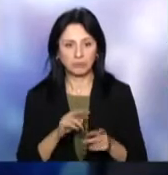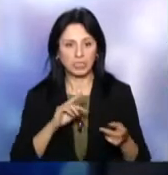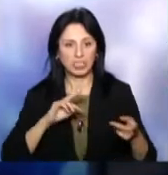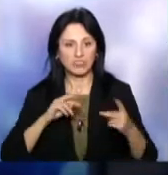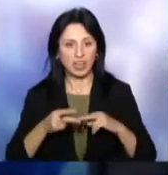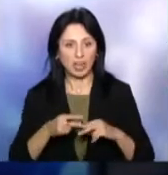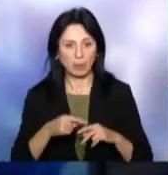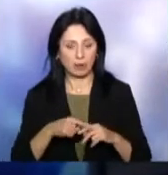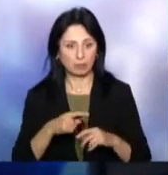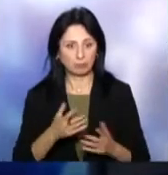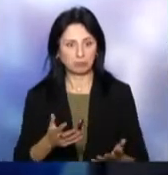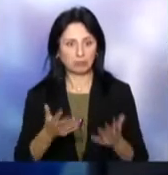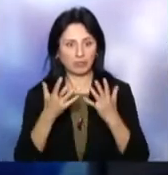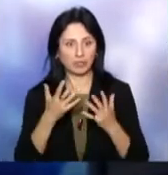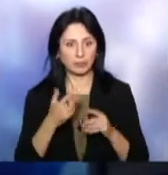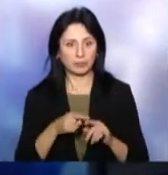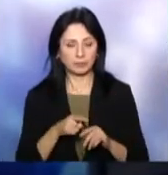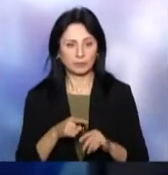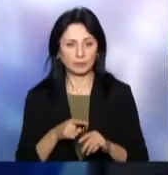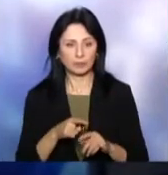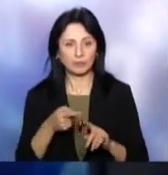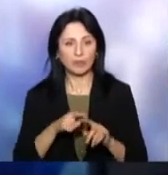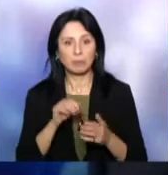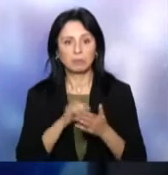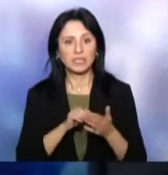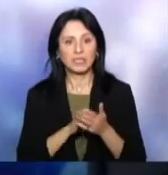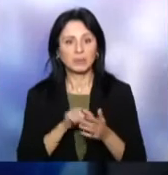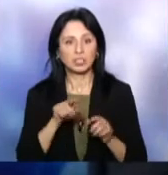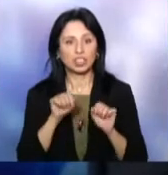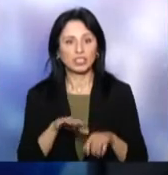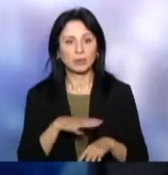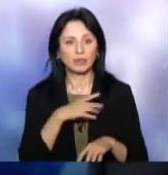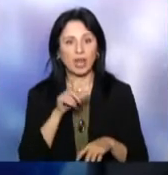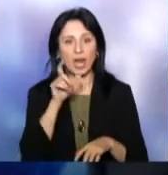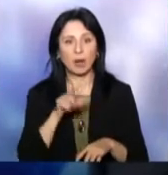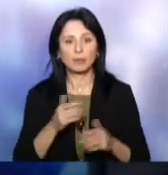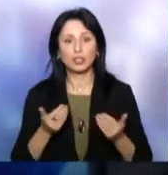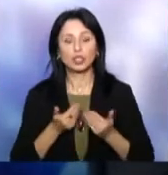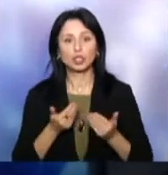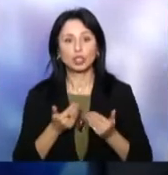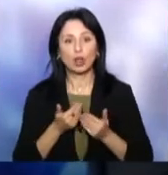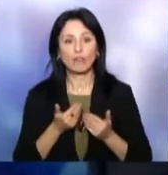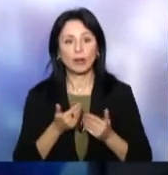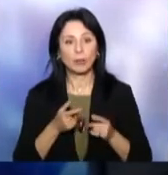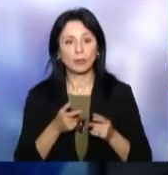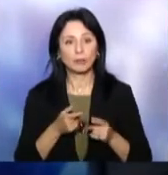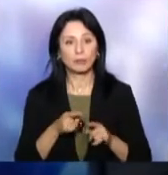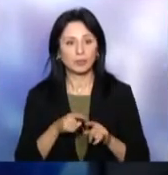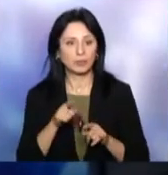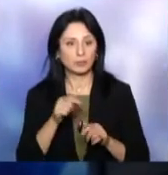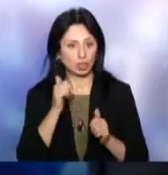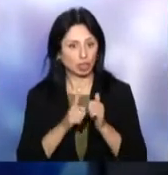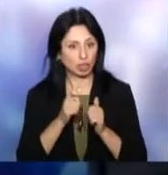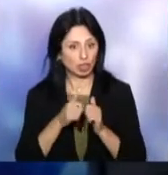ცვლილება კანის ფერში. კი, ამის მიზეზი მაშინ შეიძლება იყოს ადამიანის ცხოვრების სტილი, თუნდაც ის რომ ის